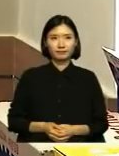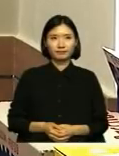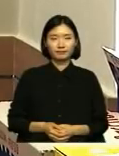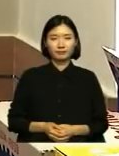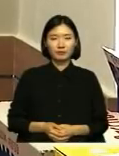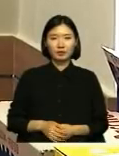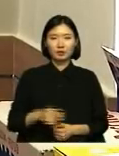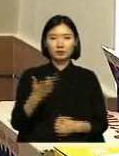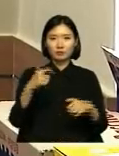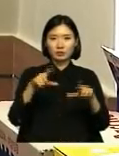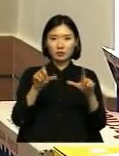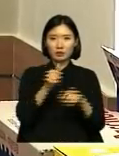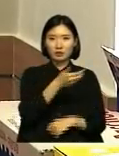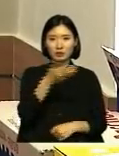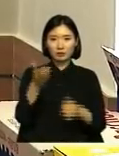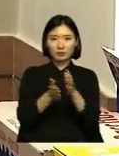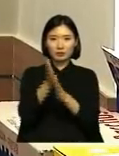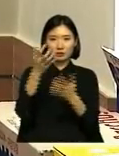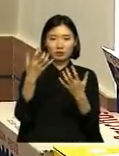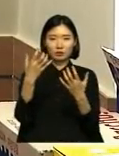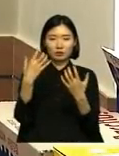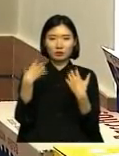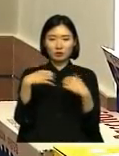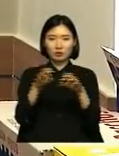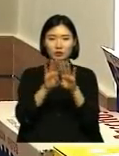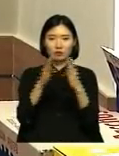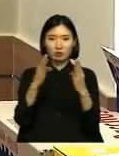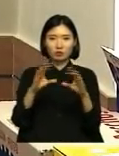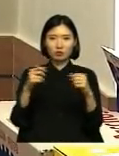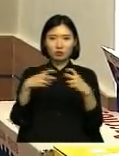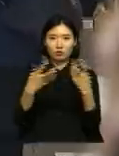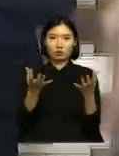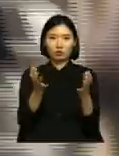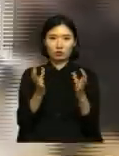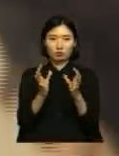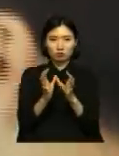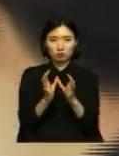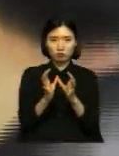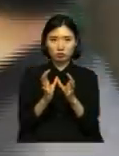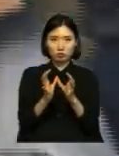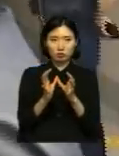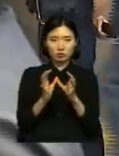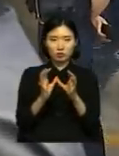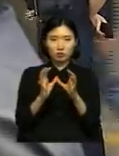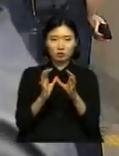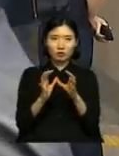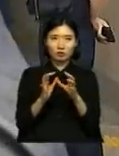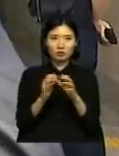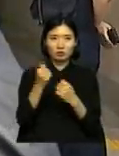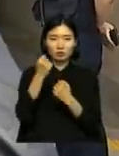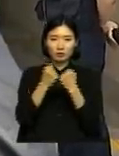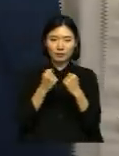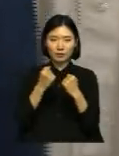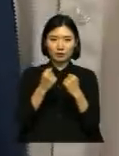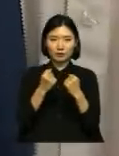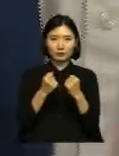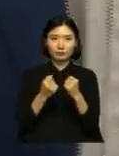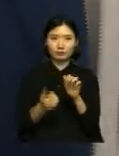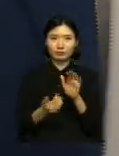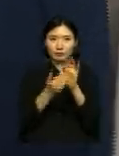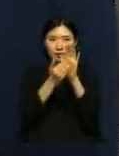지난 17일 하남시청 에서 열린 국토부의 주민 설명에 실력 저지로 무산 을 시키고 아 이어 지난 25일에는